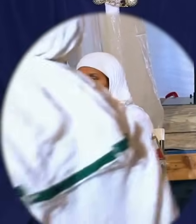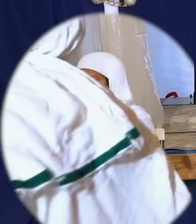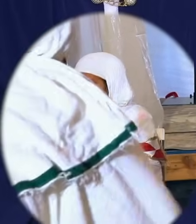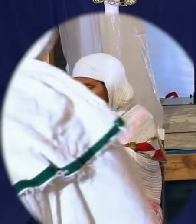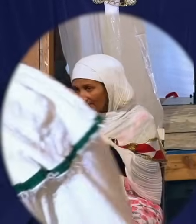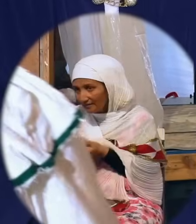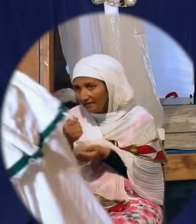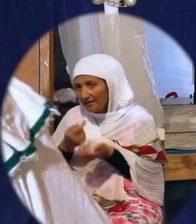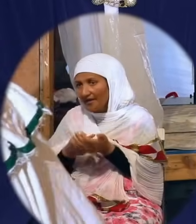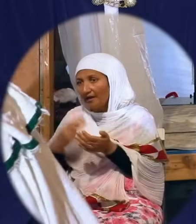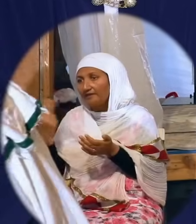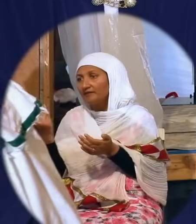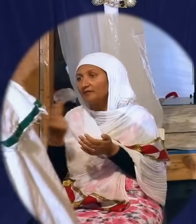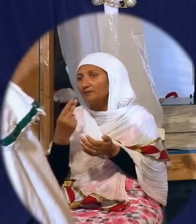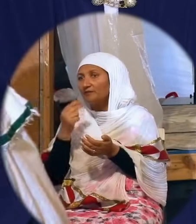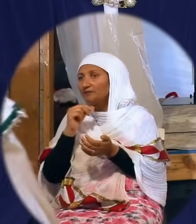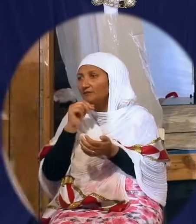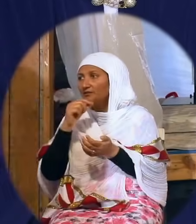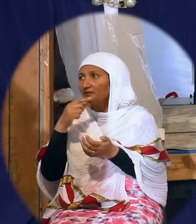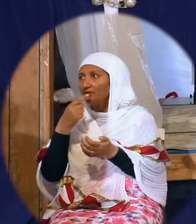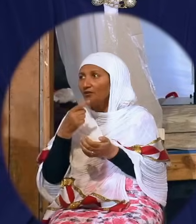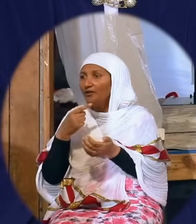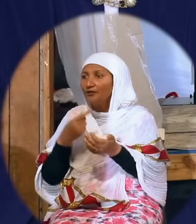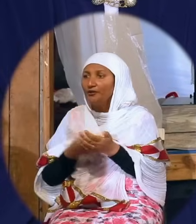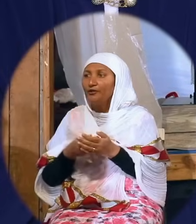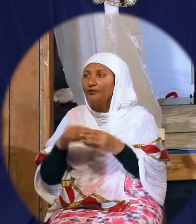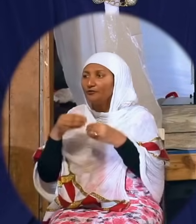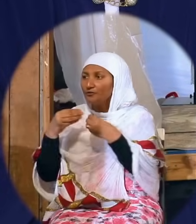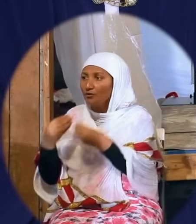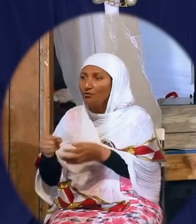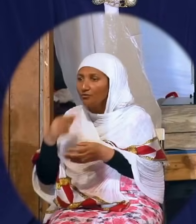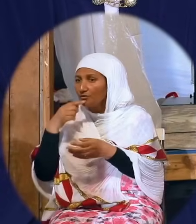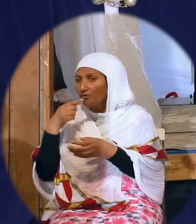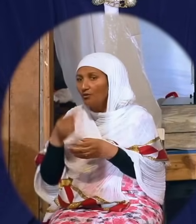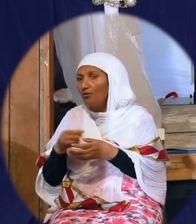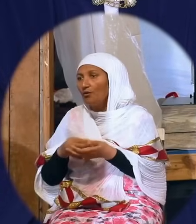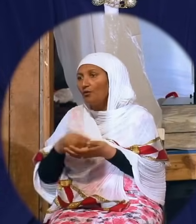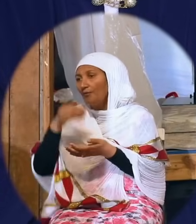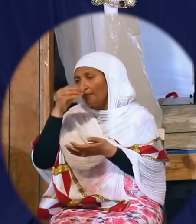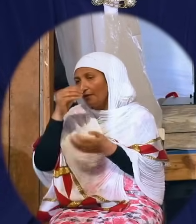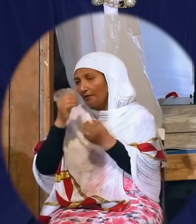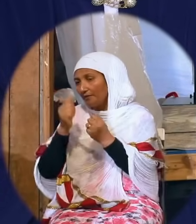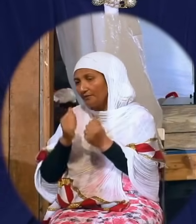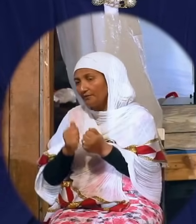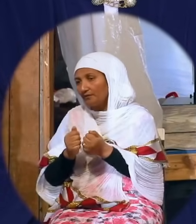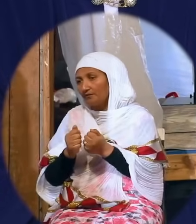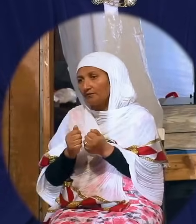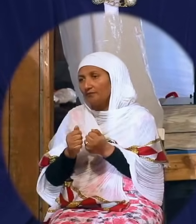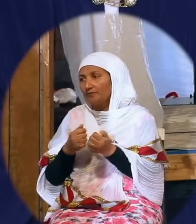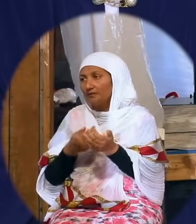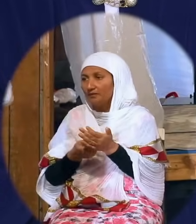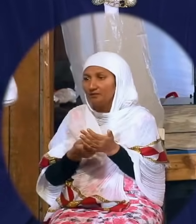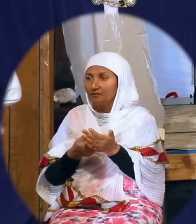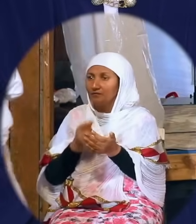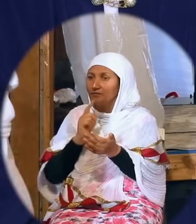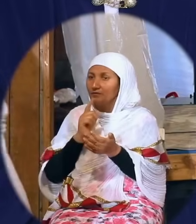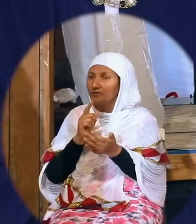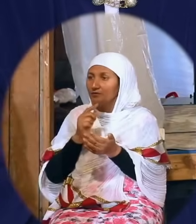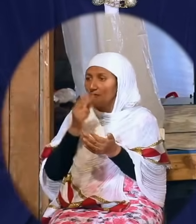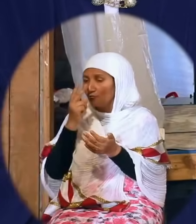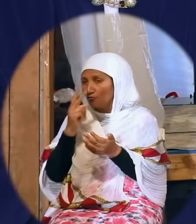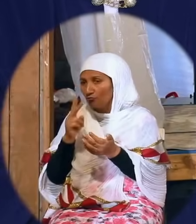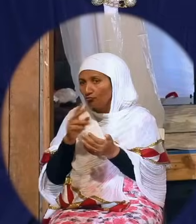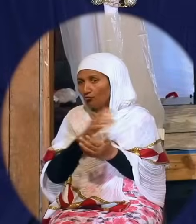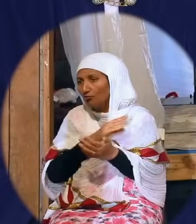ይሄ አይጠቅምህም ስንለው፣ ይህንን ተው ስንለው፣ እንዲህ ያለው ነገር ሊማር የሚችለው በዚያ እድሜ ውስጥ ነው። ስለዚህ ተመልከቱ